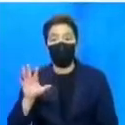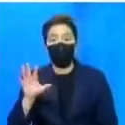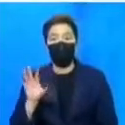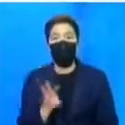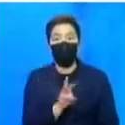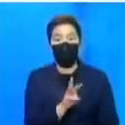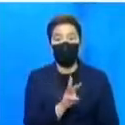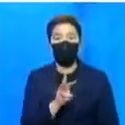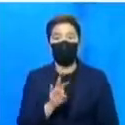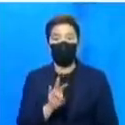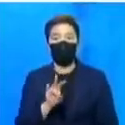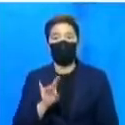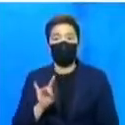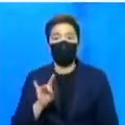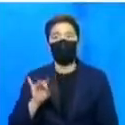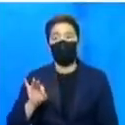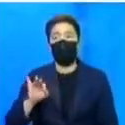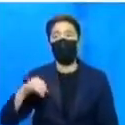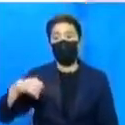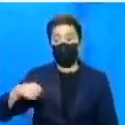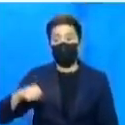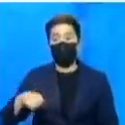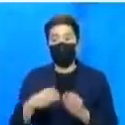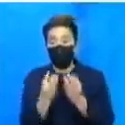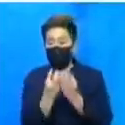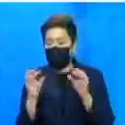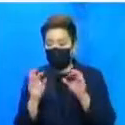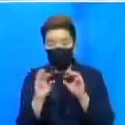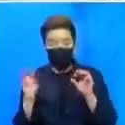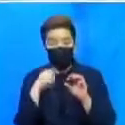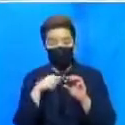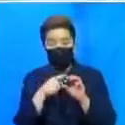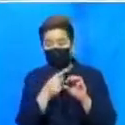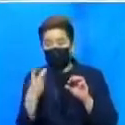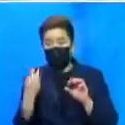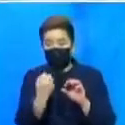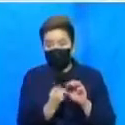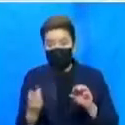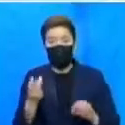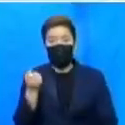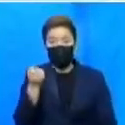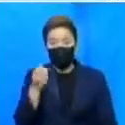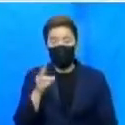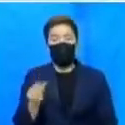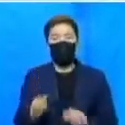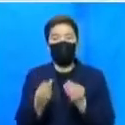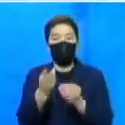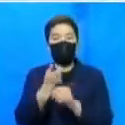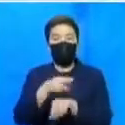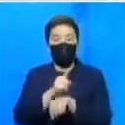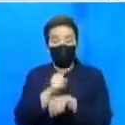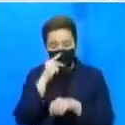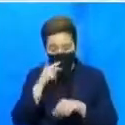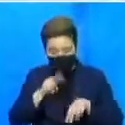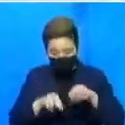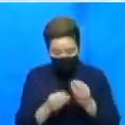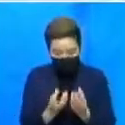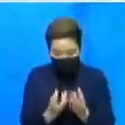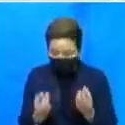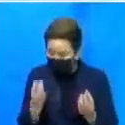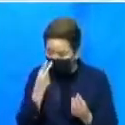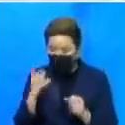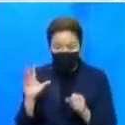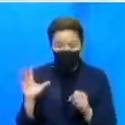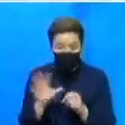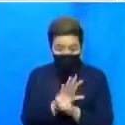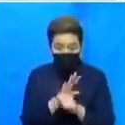6 7 8 9และ10จำนวน10ลูกให้ประธานกรรมการตรวจสอบว่ามีหมายเลขครบถ้วน